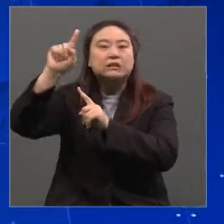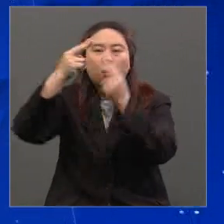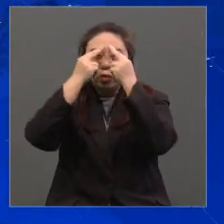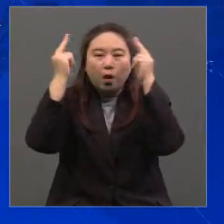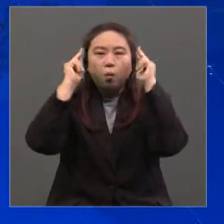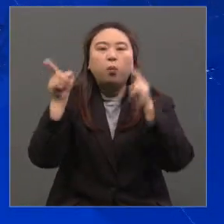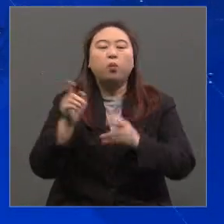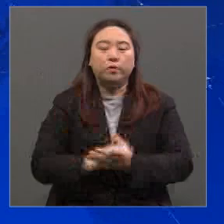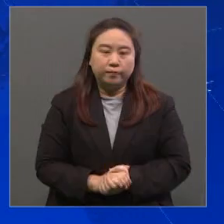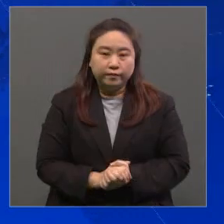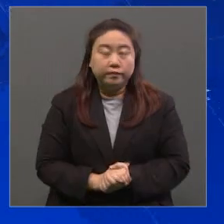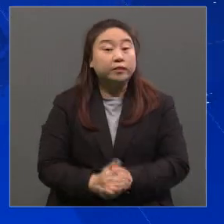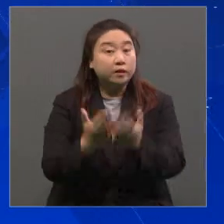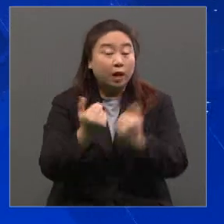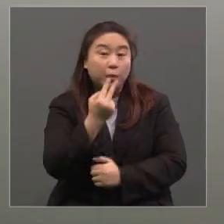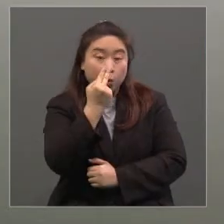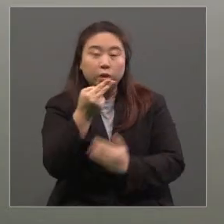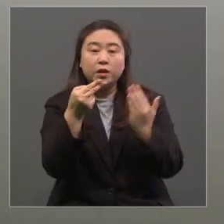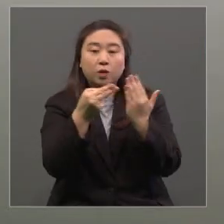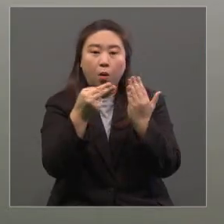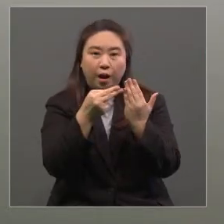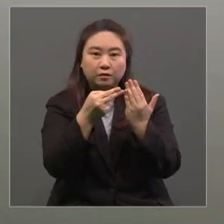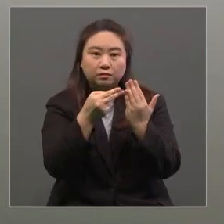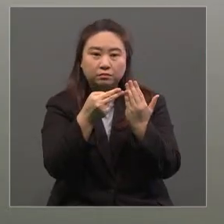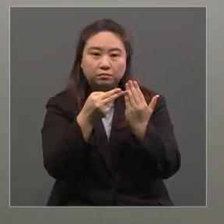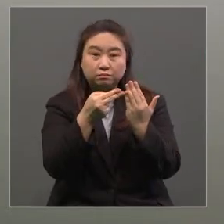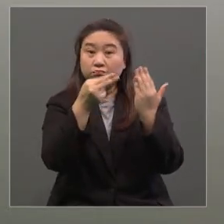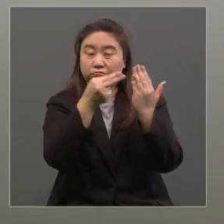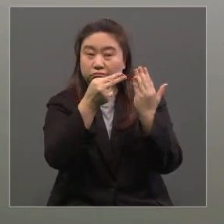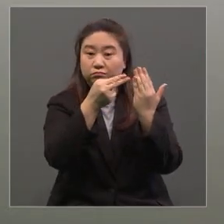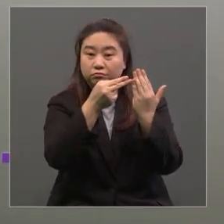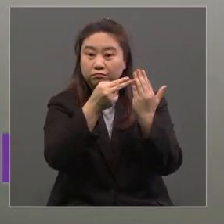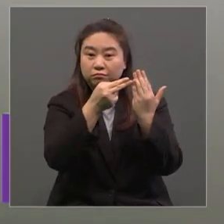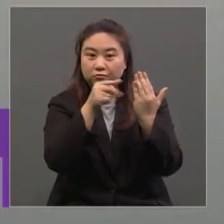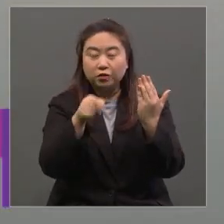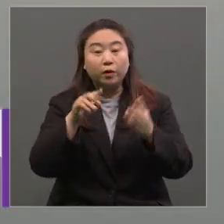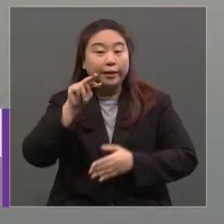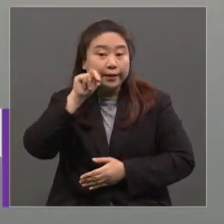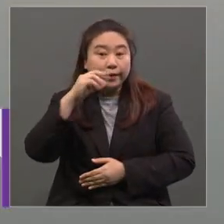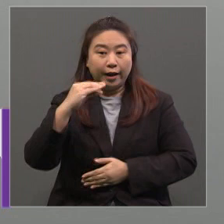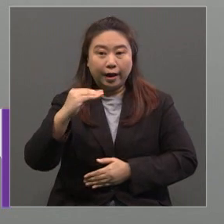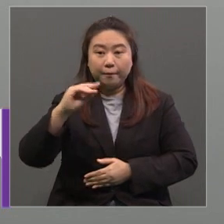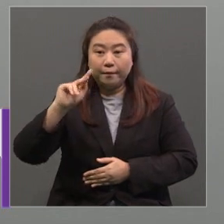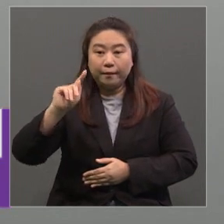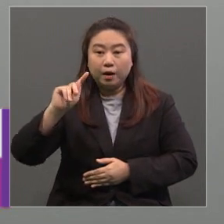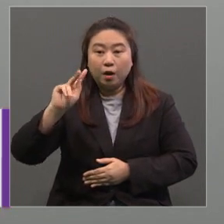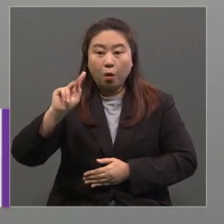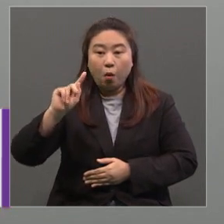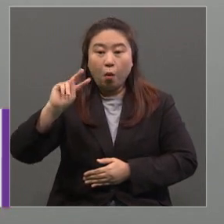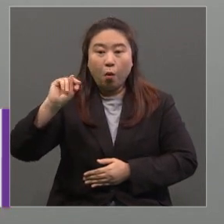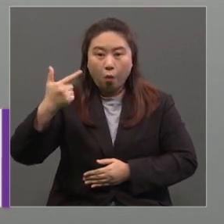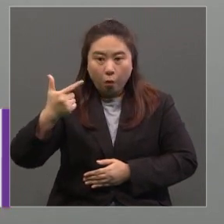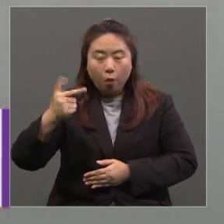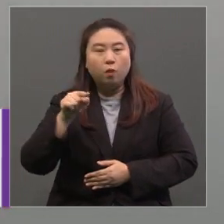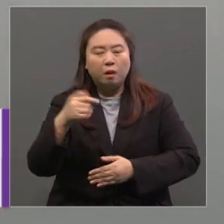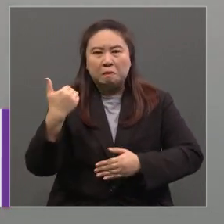นอกจากเชียงใหม่แล้วไปดูที่หนองคายกันบ้างที่หนองคายเนี่ยนะตรงแม่น้ำโขงแล้วก็ริมฝั่งแม่น้ำโขงปรากฏว่า